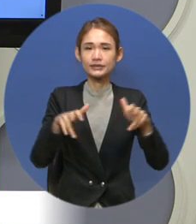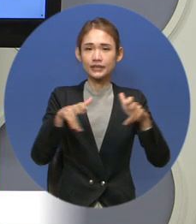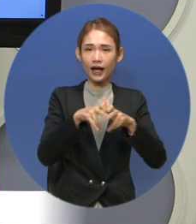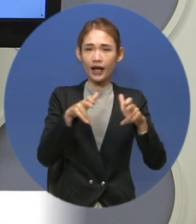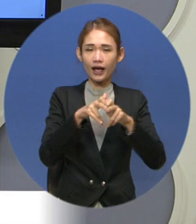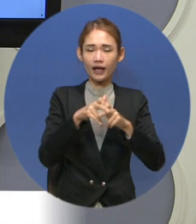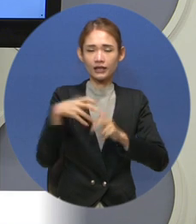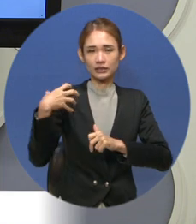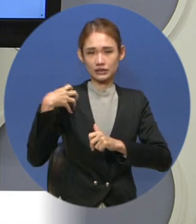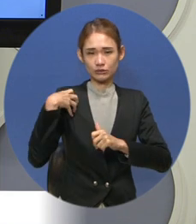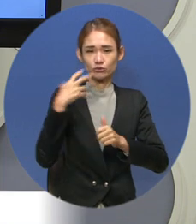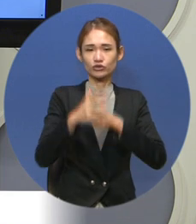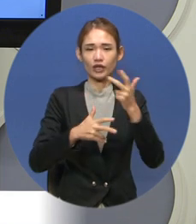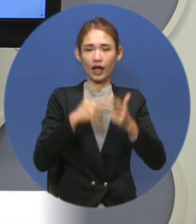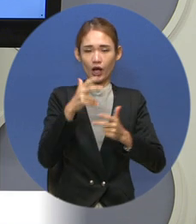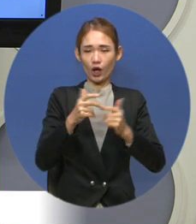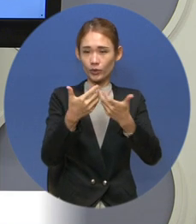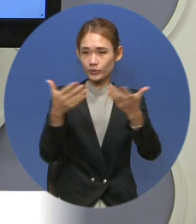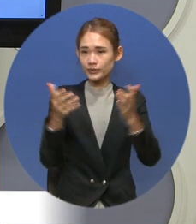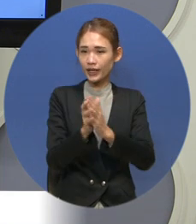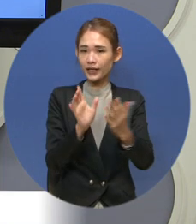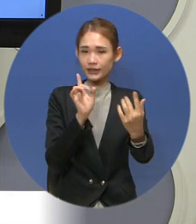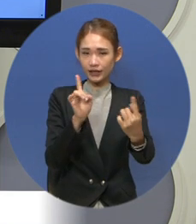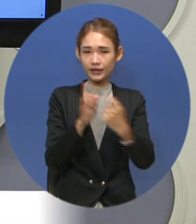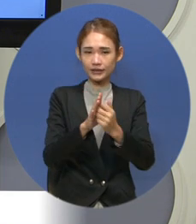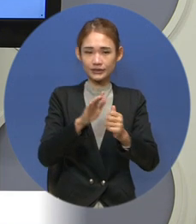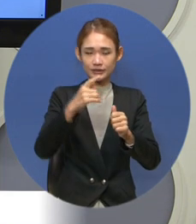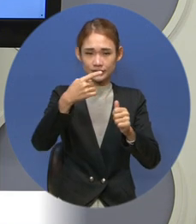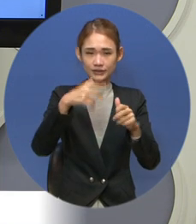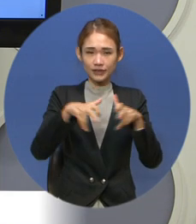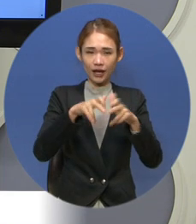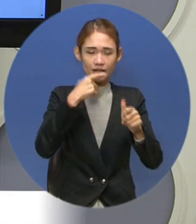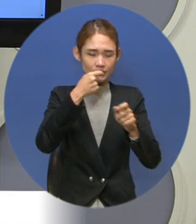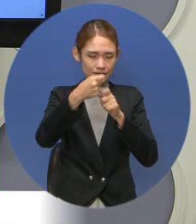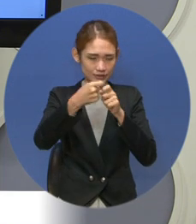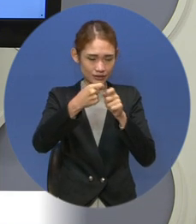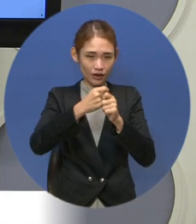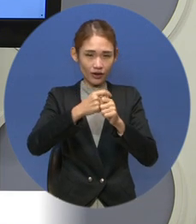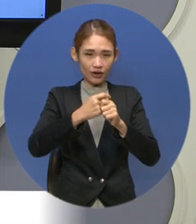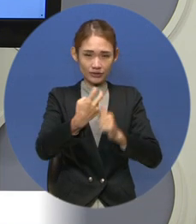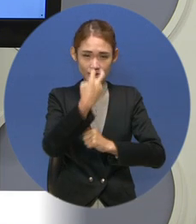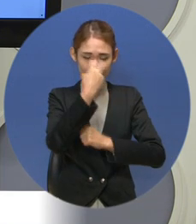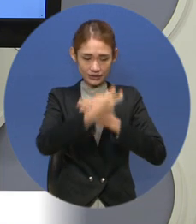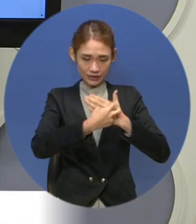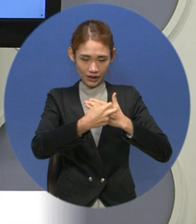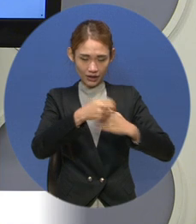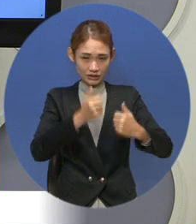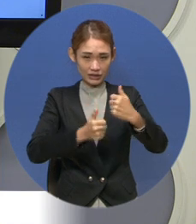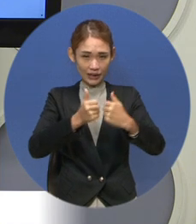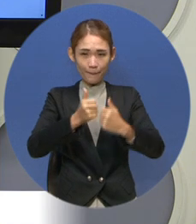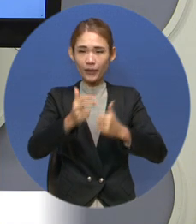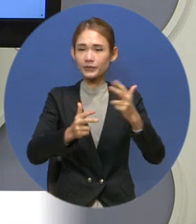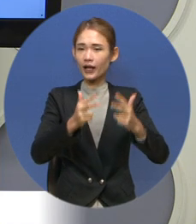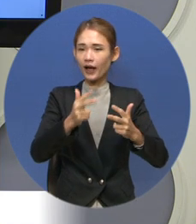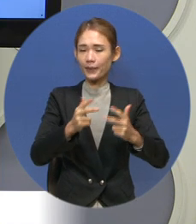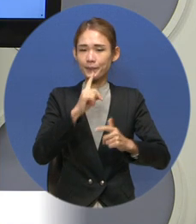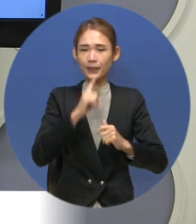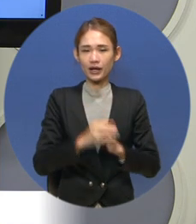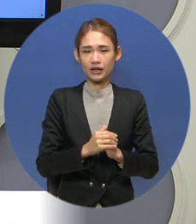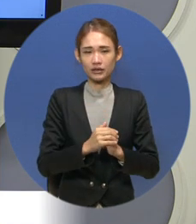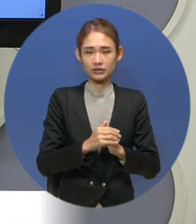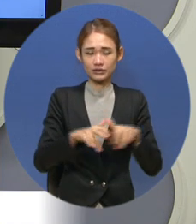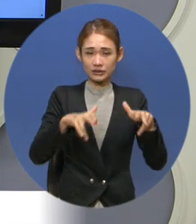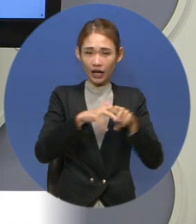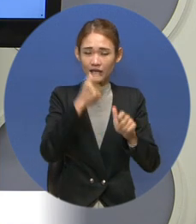고용 의무 사업체를 대상으로 장애 친화성 진단 시범사업을 진행하고 있다고 밝혔습니다 장애